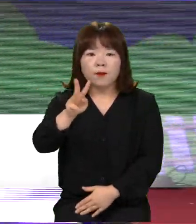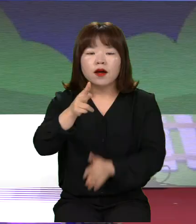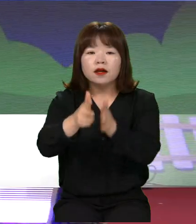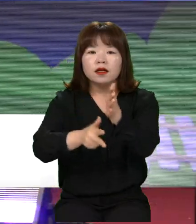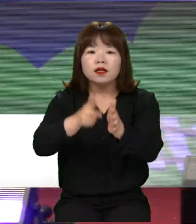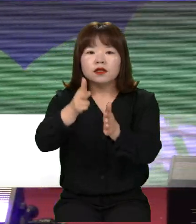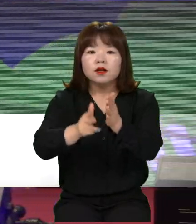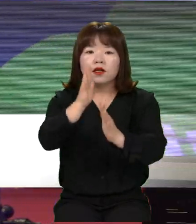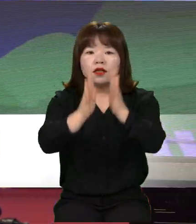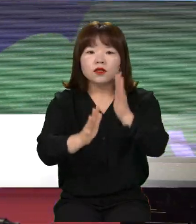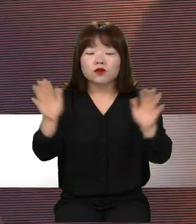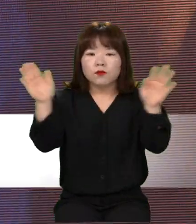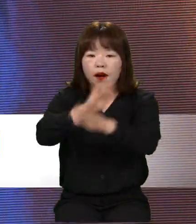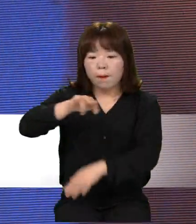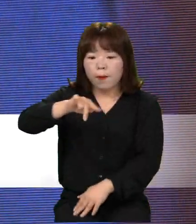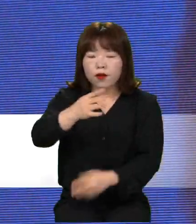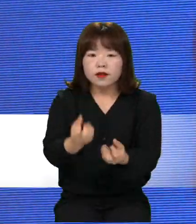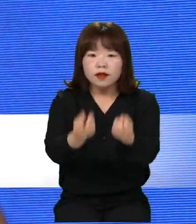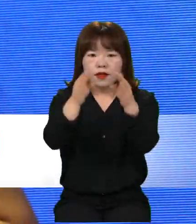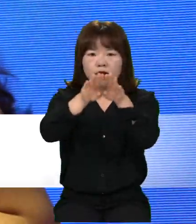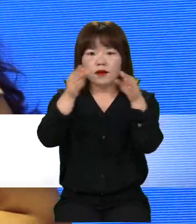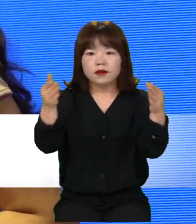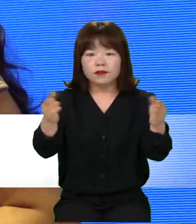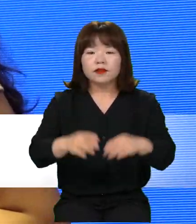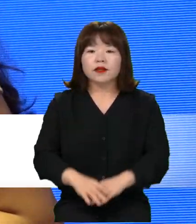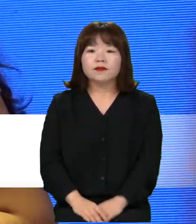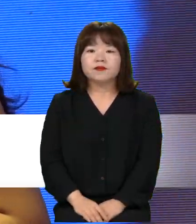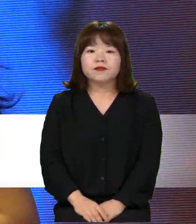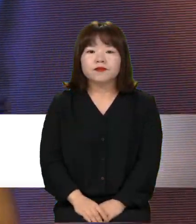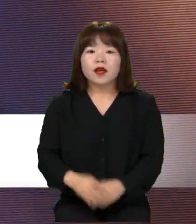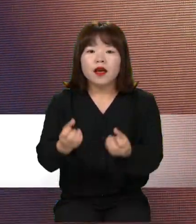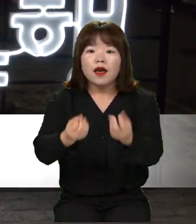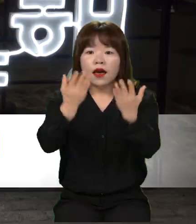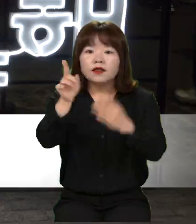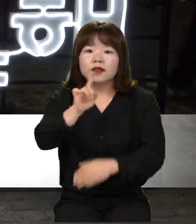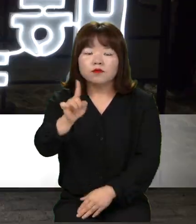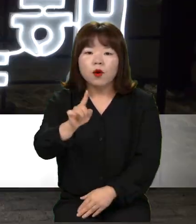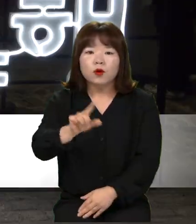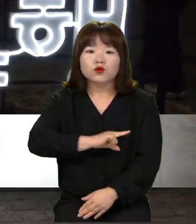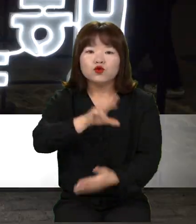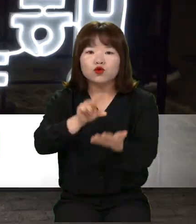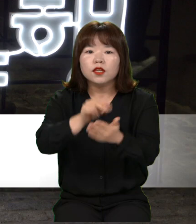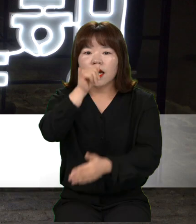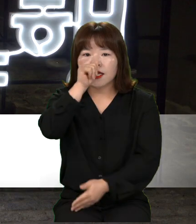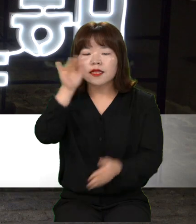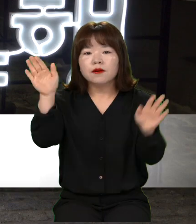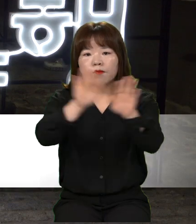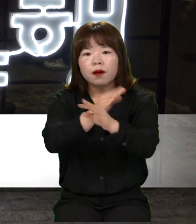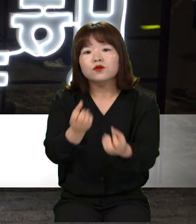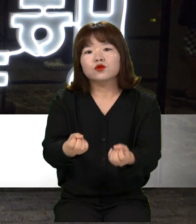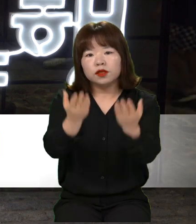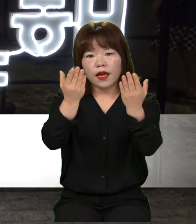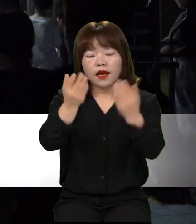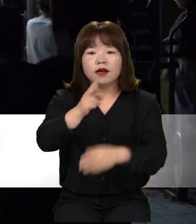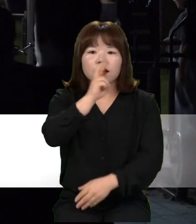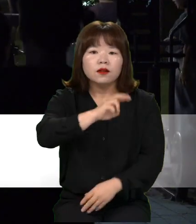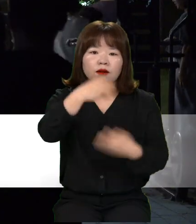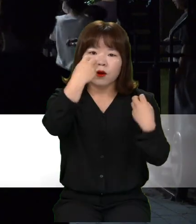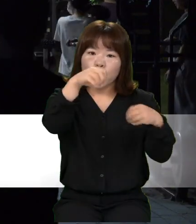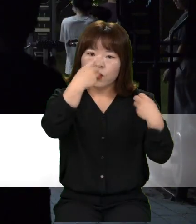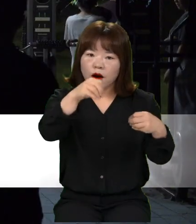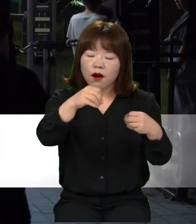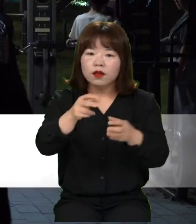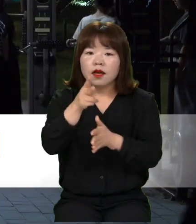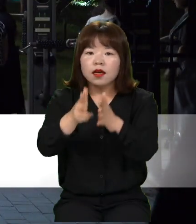2023 힐링 필링 포항 철길숲 야행을 개최했습니다 이번 행사는 테마형 야간 축제로 그린웨이